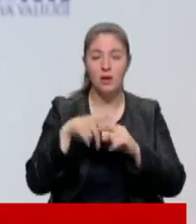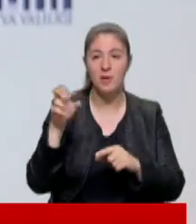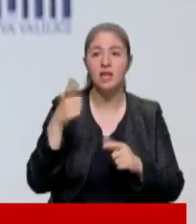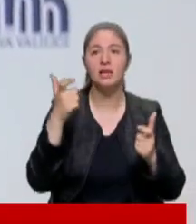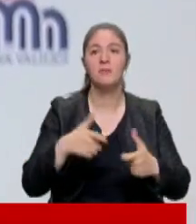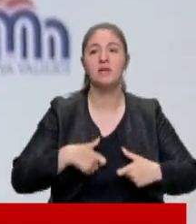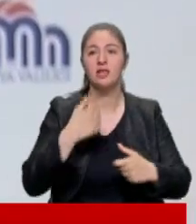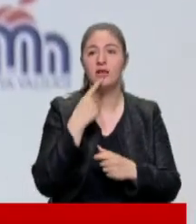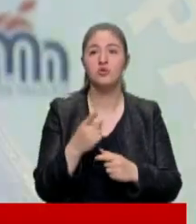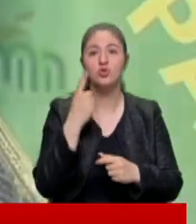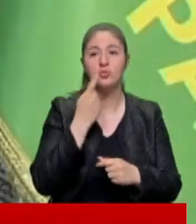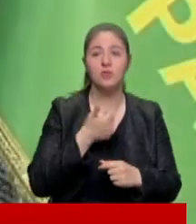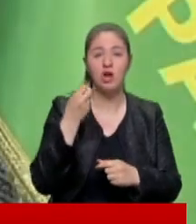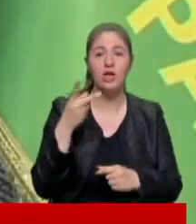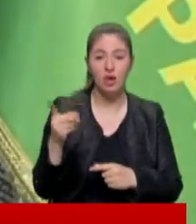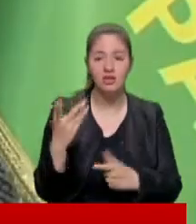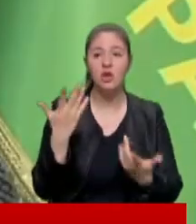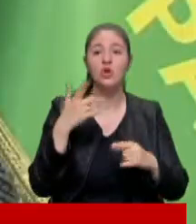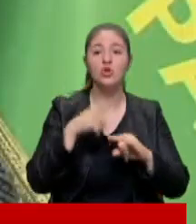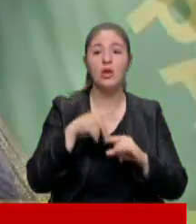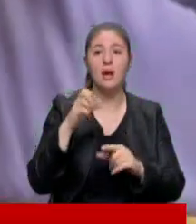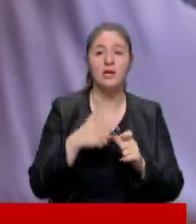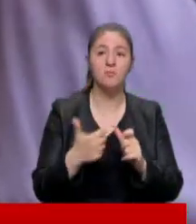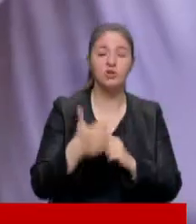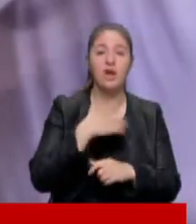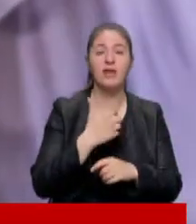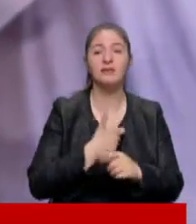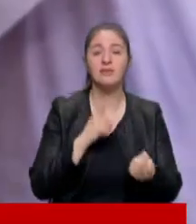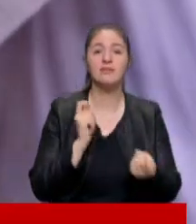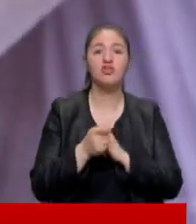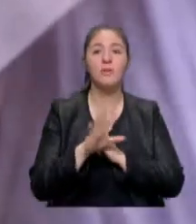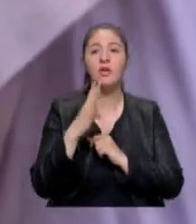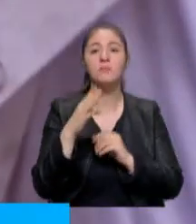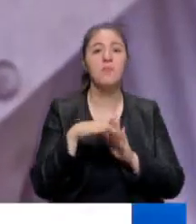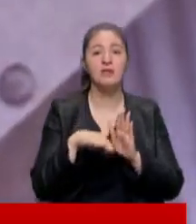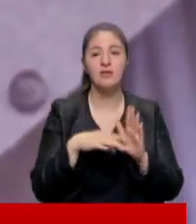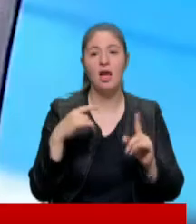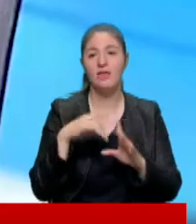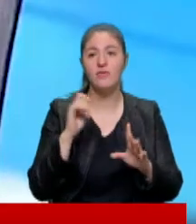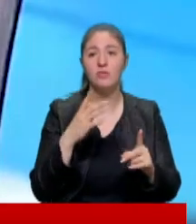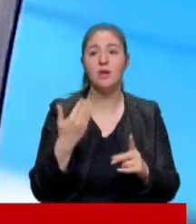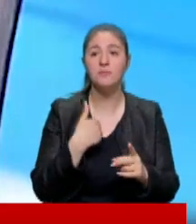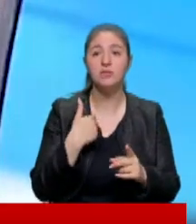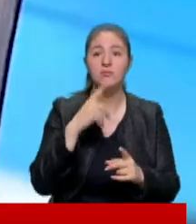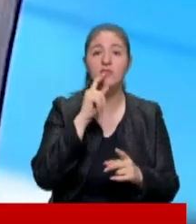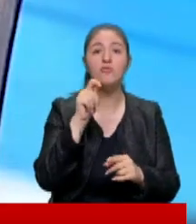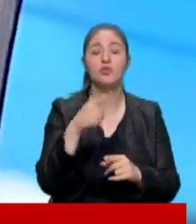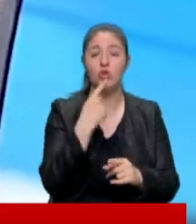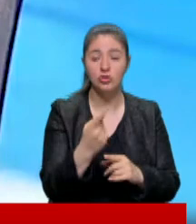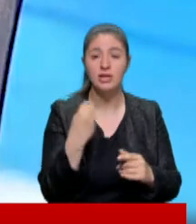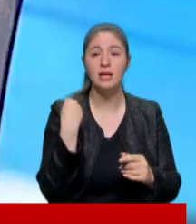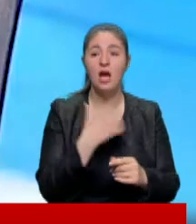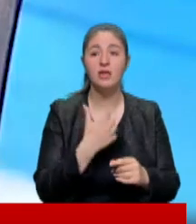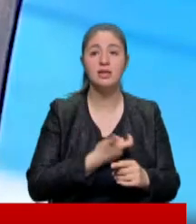ve milli demişti Cumhurbaşkanı Erdoğan. Hüdapar Genel Başkanı anayasanın değiştirilemez maddelerini de hedef aldı. Ve bizim teklifimiz budur. Diyoruz ki